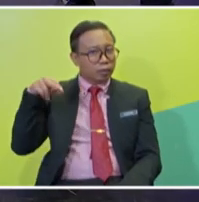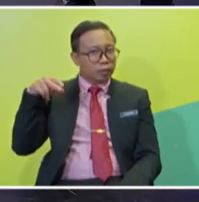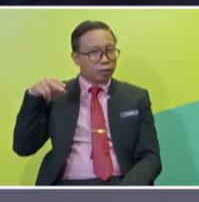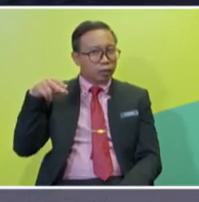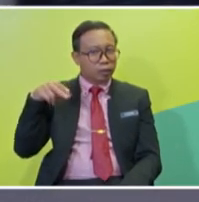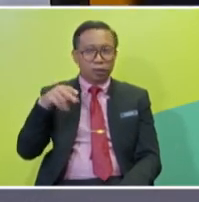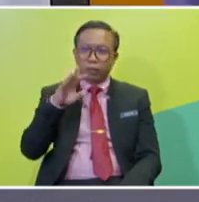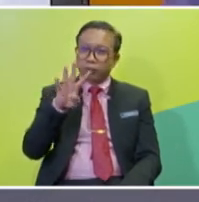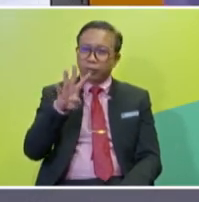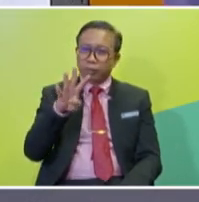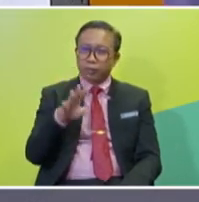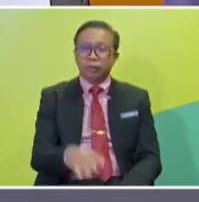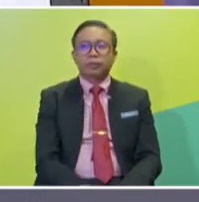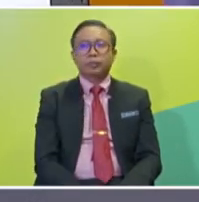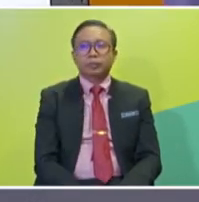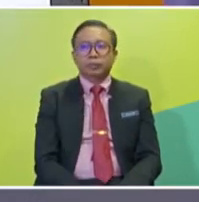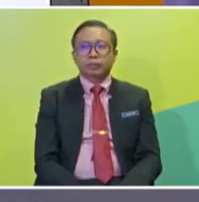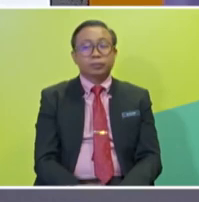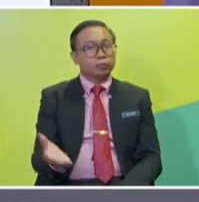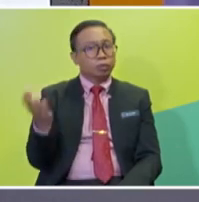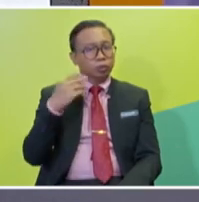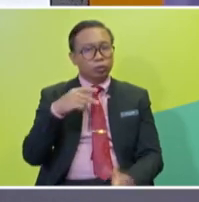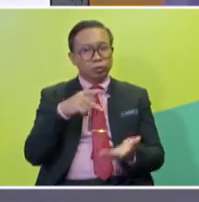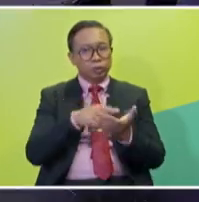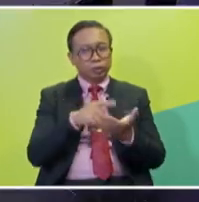empat kaki empat oke